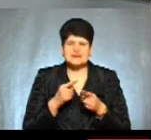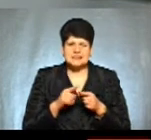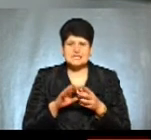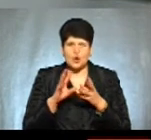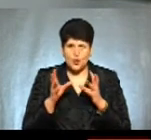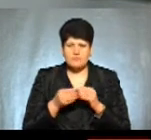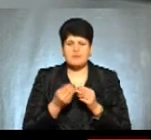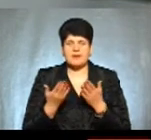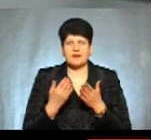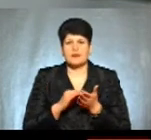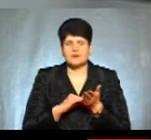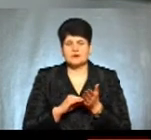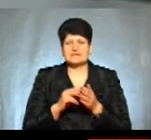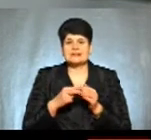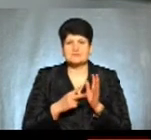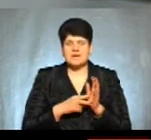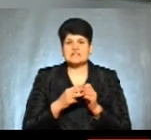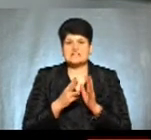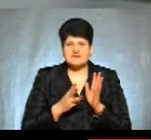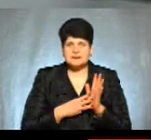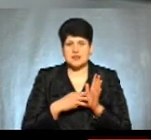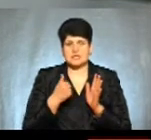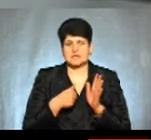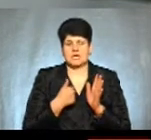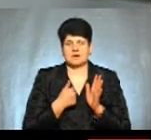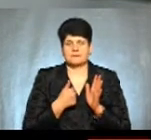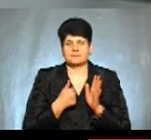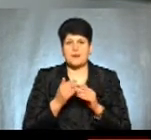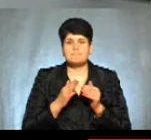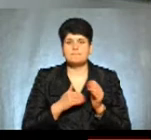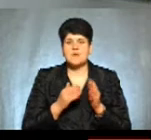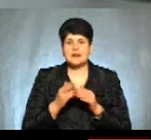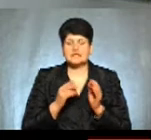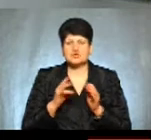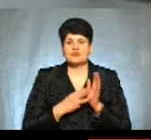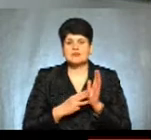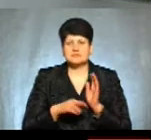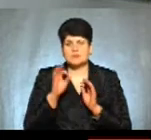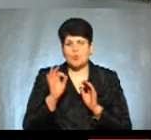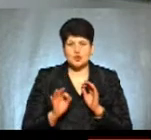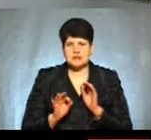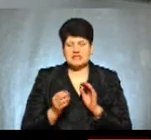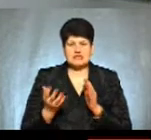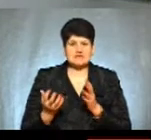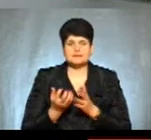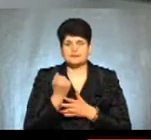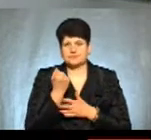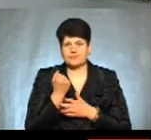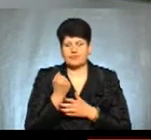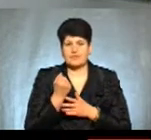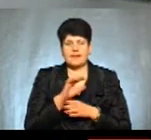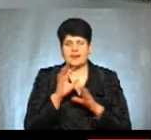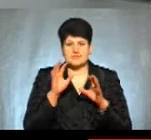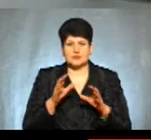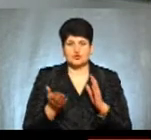я наголошував за 17-й рік, за 18-й рік, практично 80% виявлених незаконних рубок –